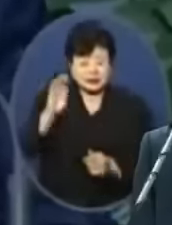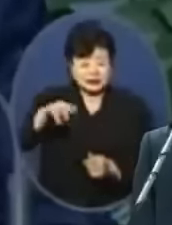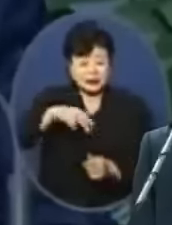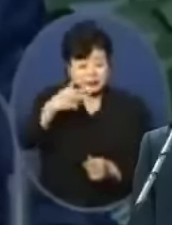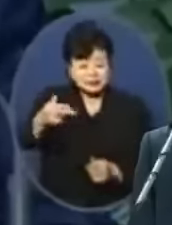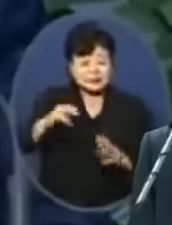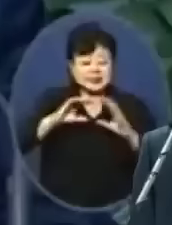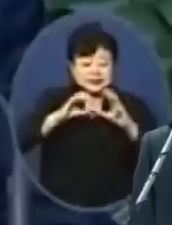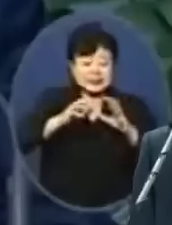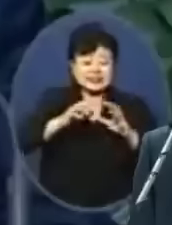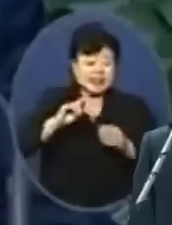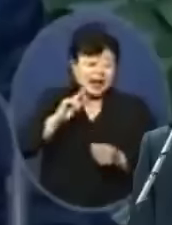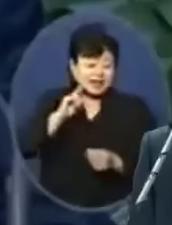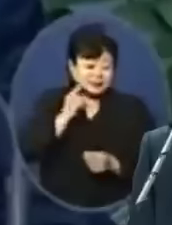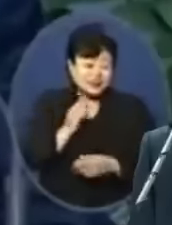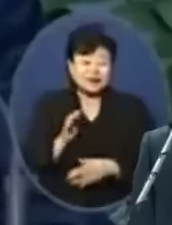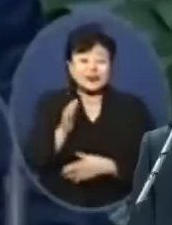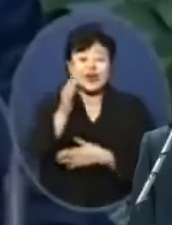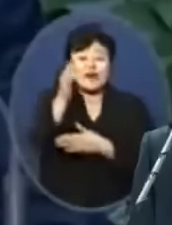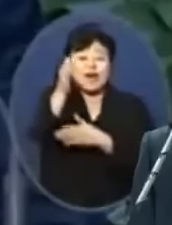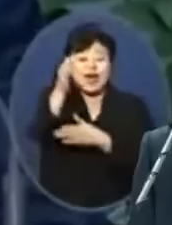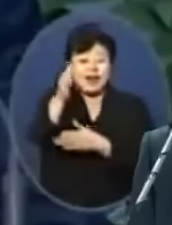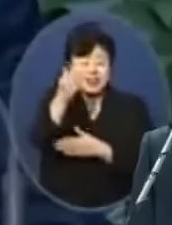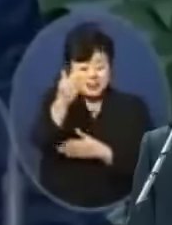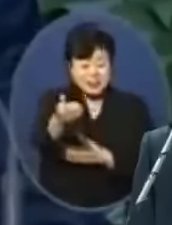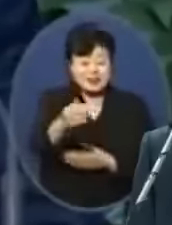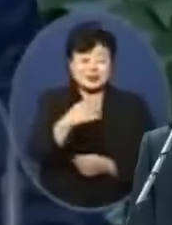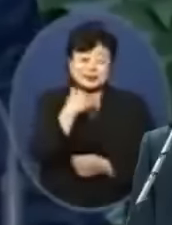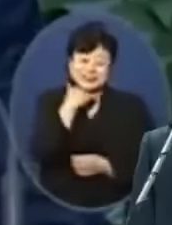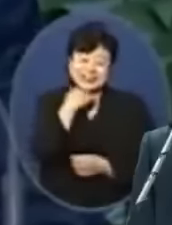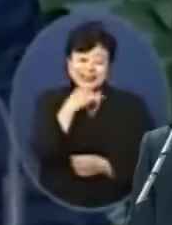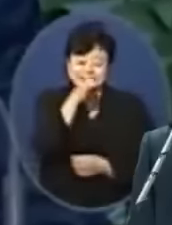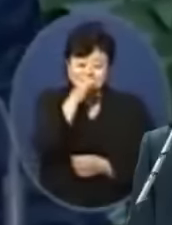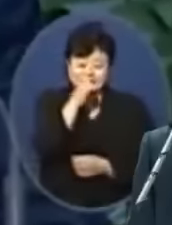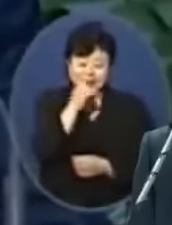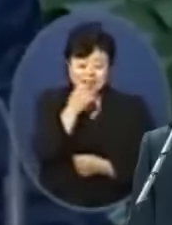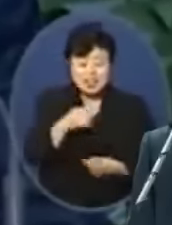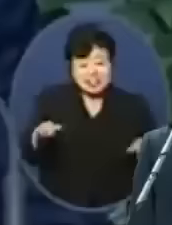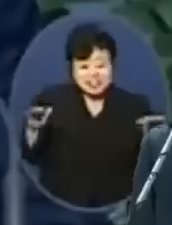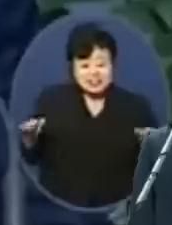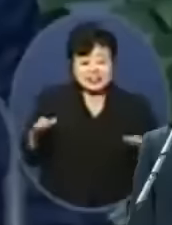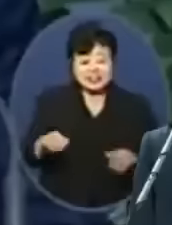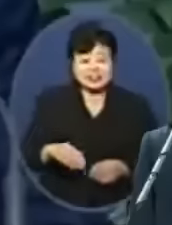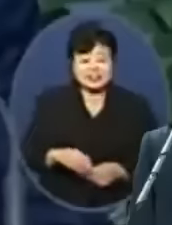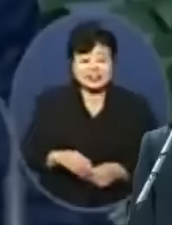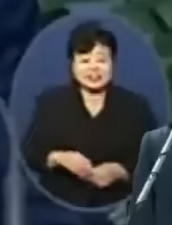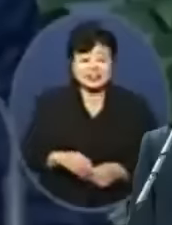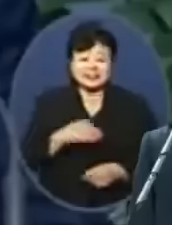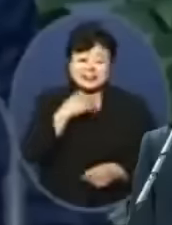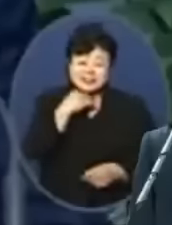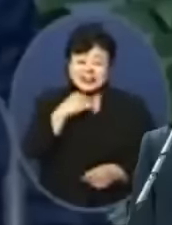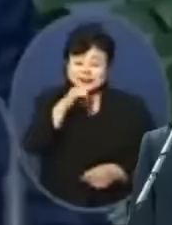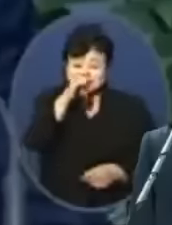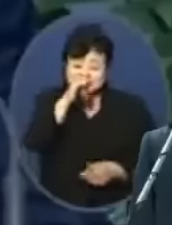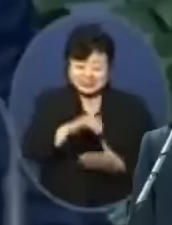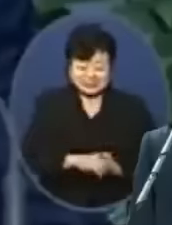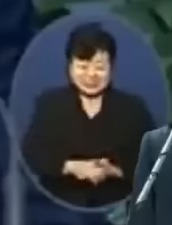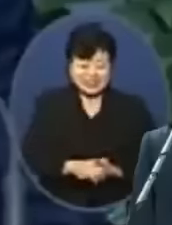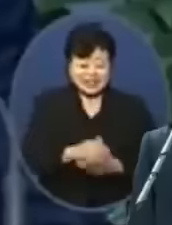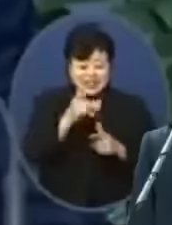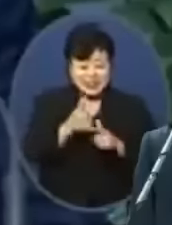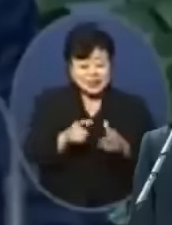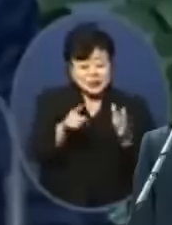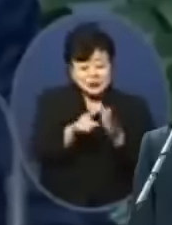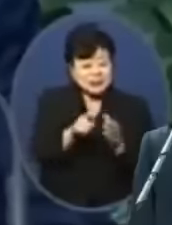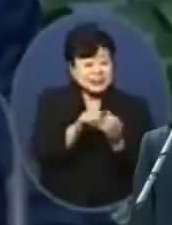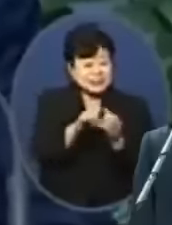세계는 그 아름다운 영광으로 여러분을 기다리고 있고 천사들이 여러분의 손을 잡고 이끌어가기 때문에 우리 예수를